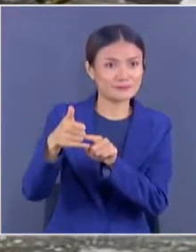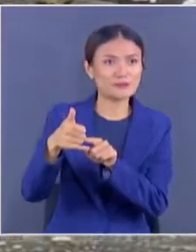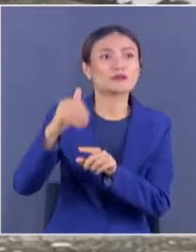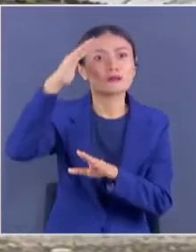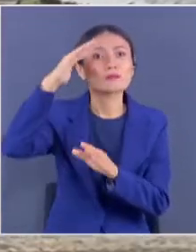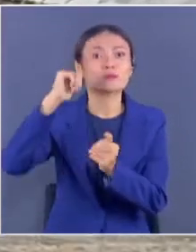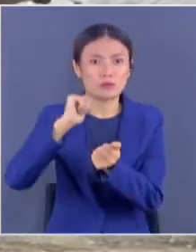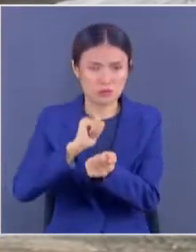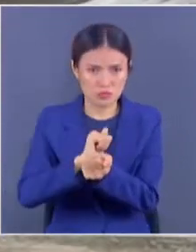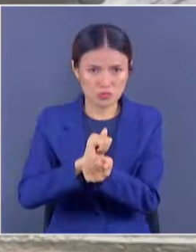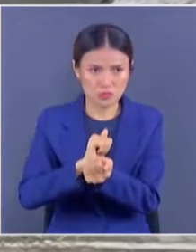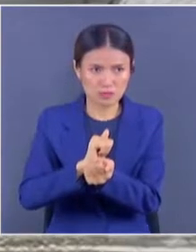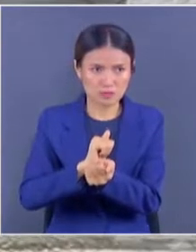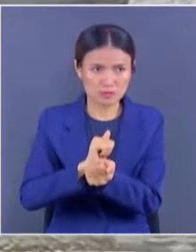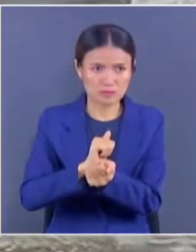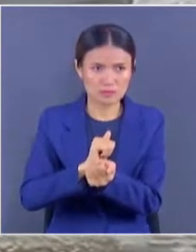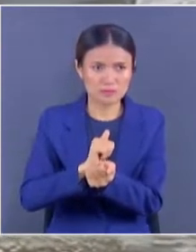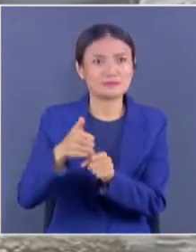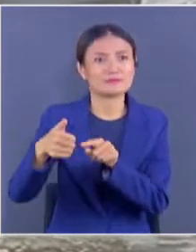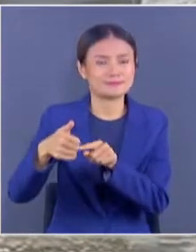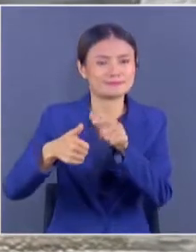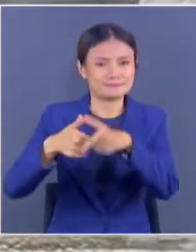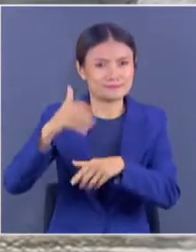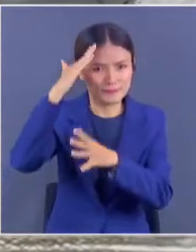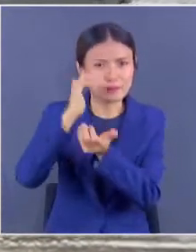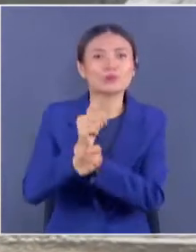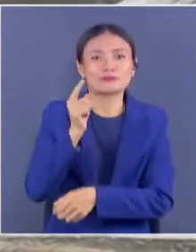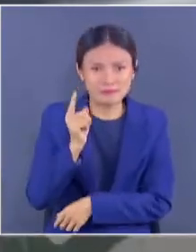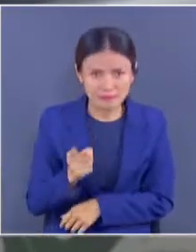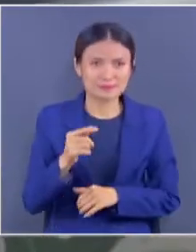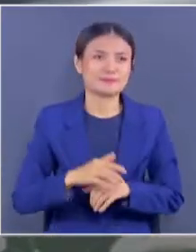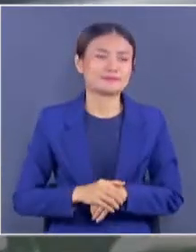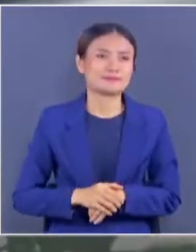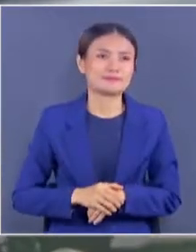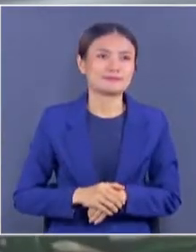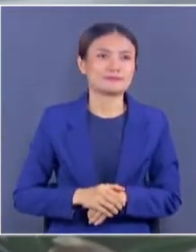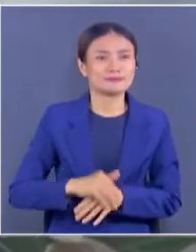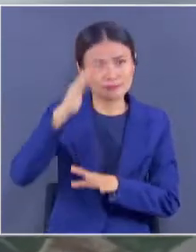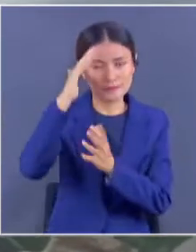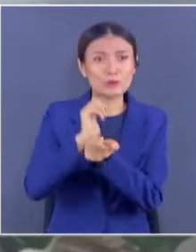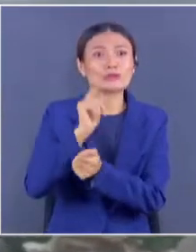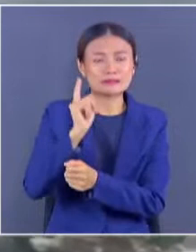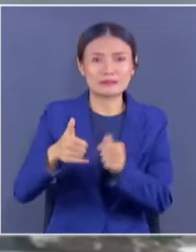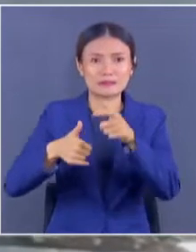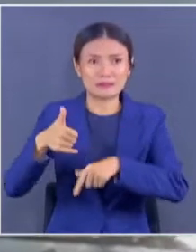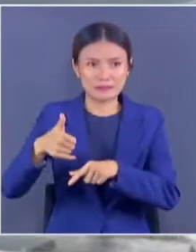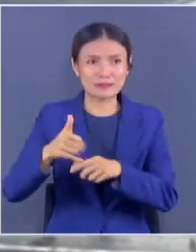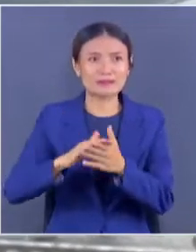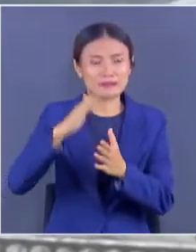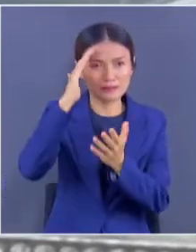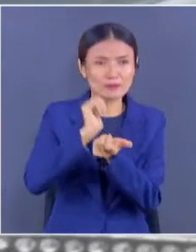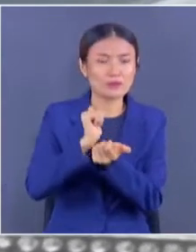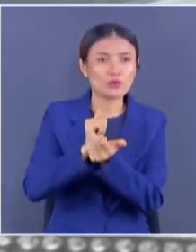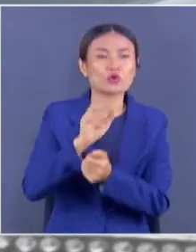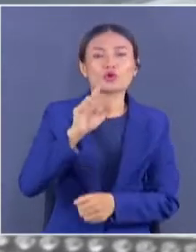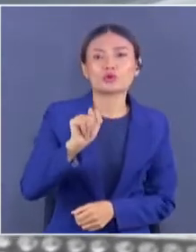ร้อยตำรวจตรีกฤตพจน์พลเยี่ยมผู้บังคับหมวดกองร้อยตำรวจตระเวนชายแดนที่234ฐานปฏิ